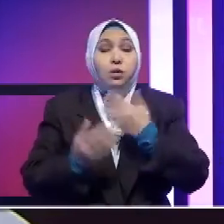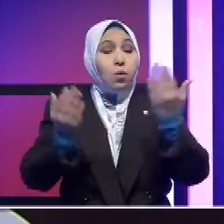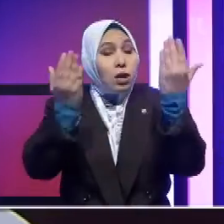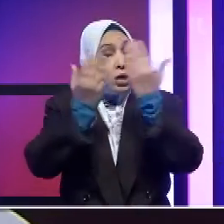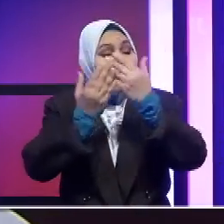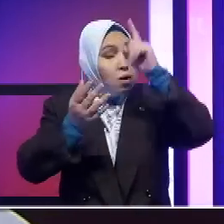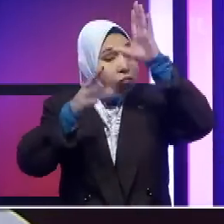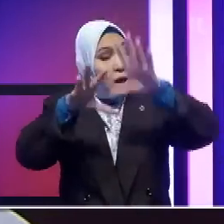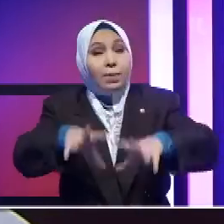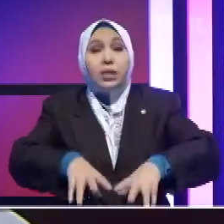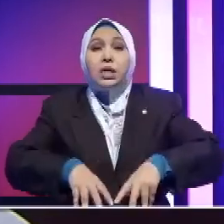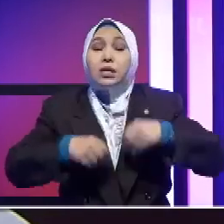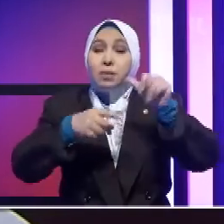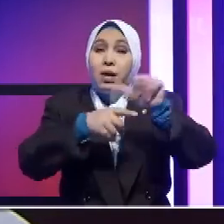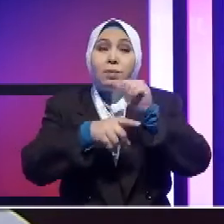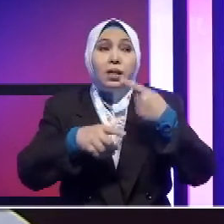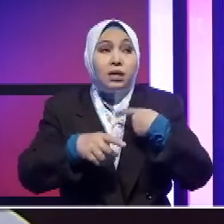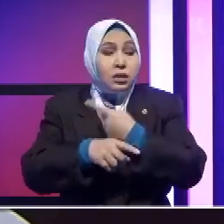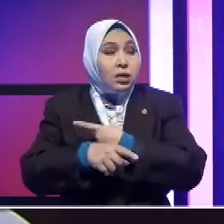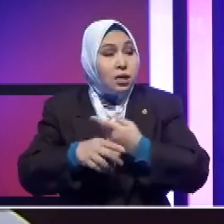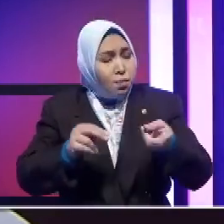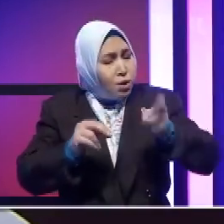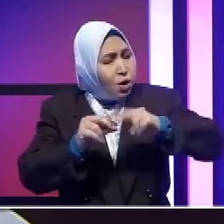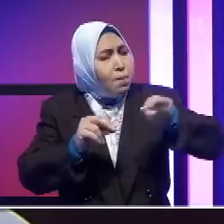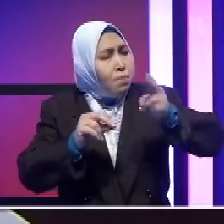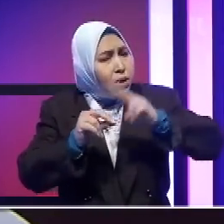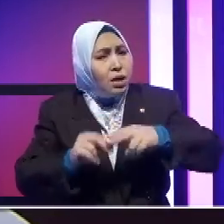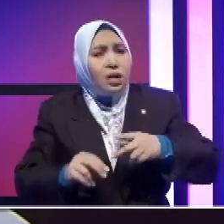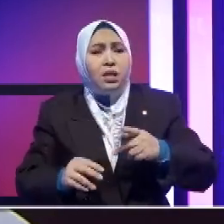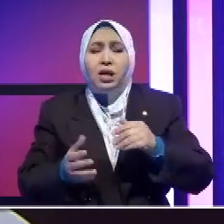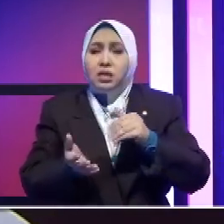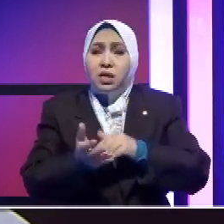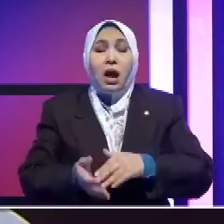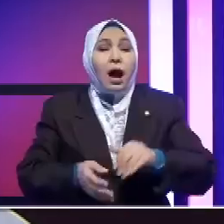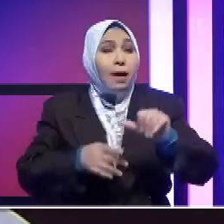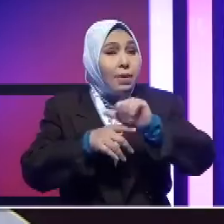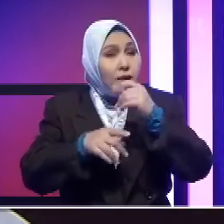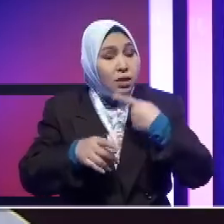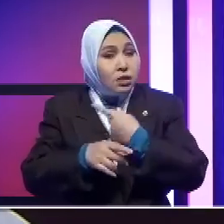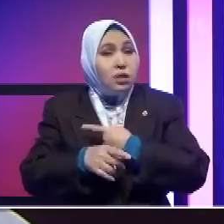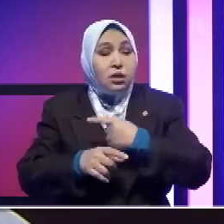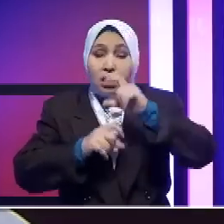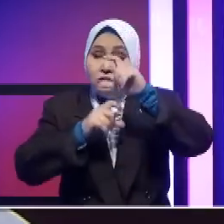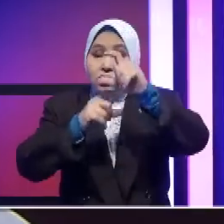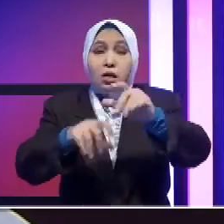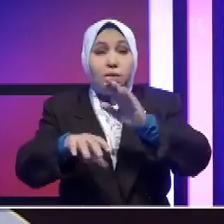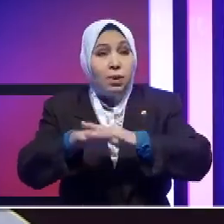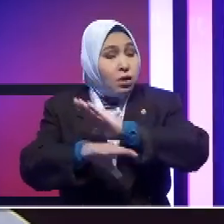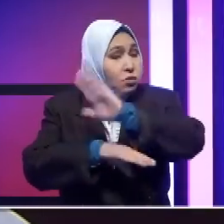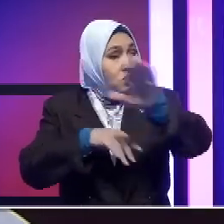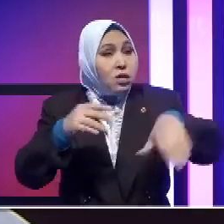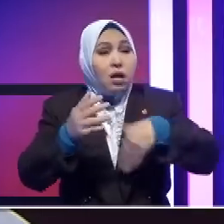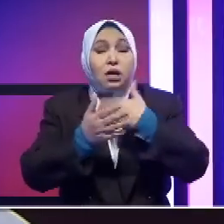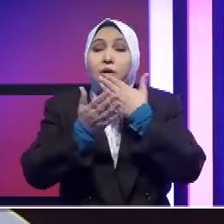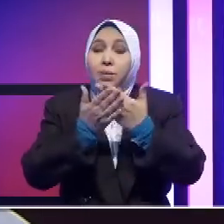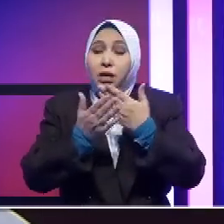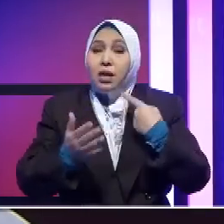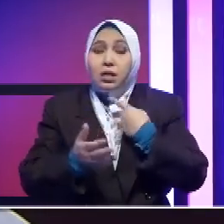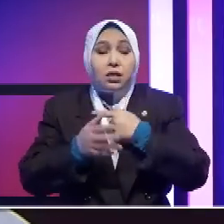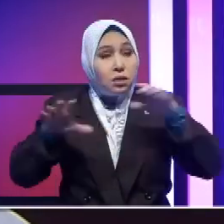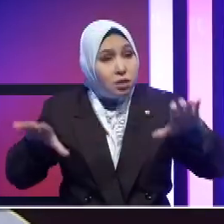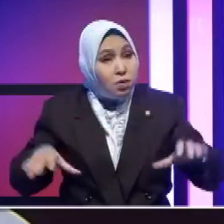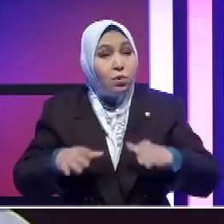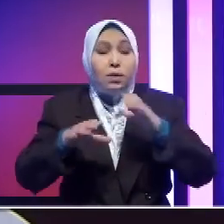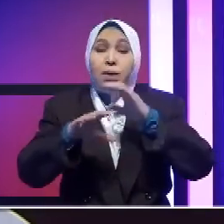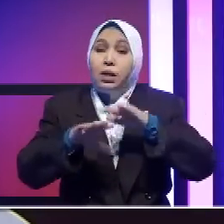menerima amal kita dan menggandakan lagi amal kita, ganjaran kepada segala perkara kebaikan yang kita laksanakan